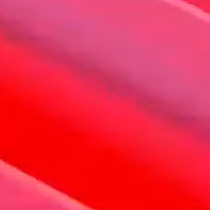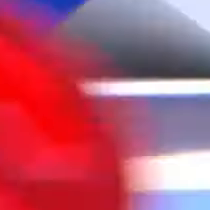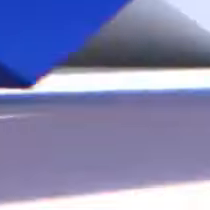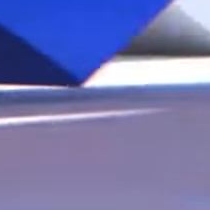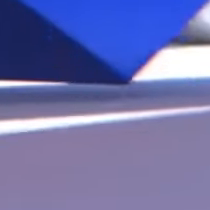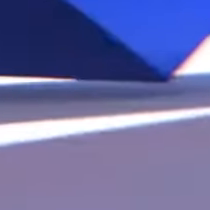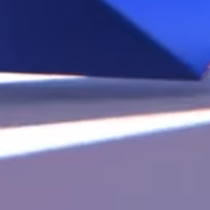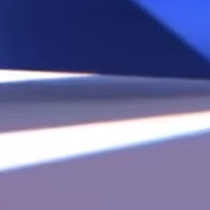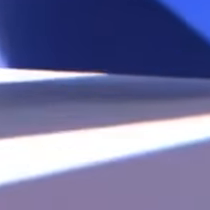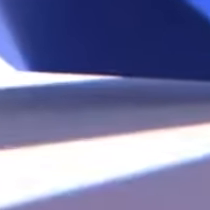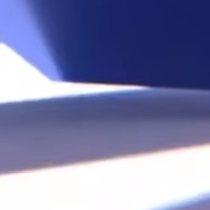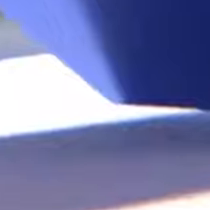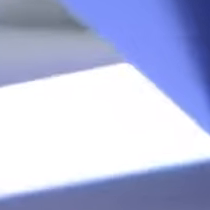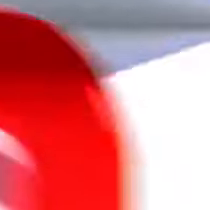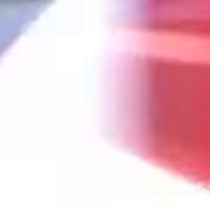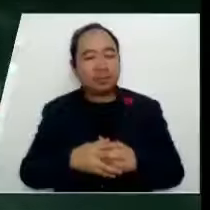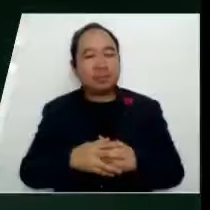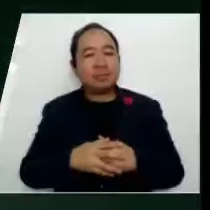Lar